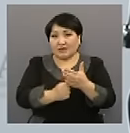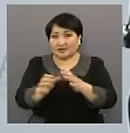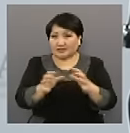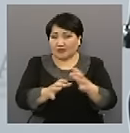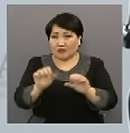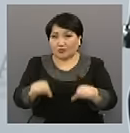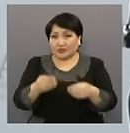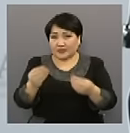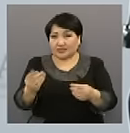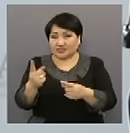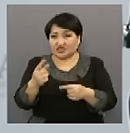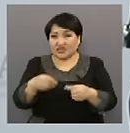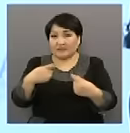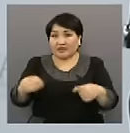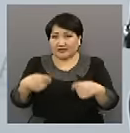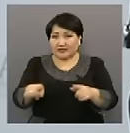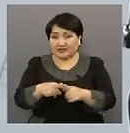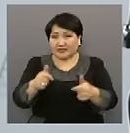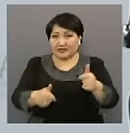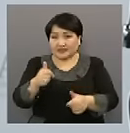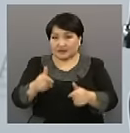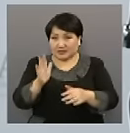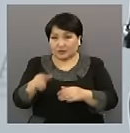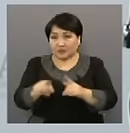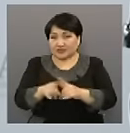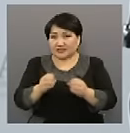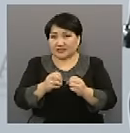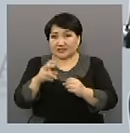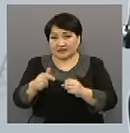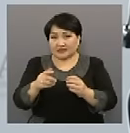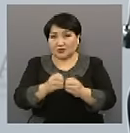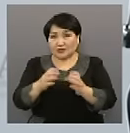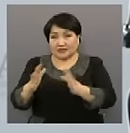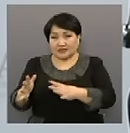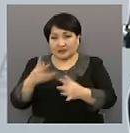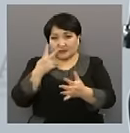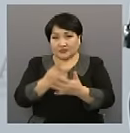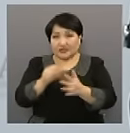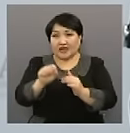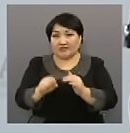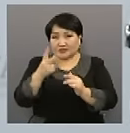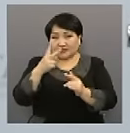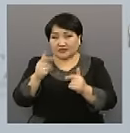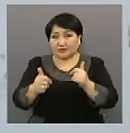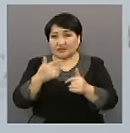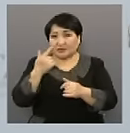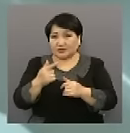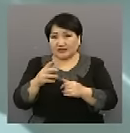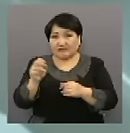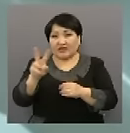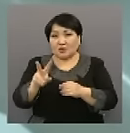Екіншіден тауарлар бәсекесіздейді. Қазір теңге тұрақтады. Тамызда көрсеткішке сәйкес біздің пайымдауымыз бойынша валюта бағамы қалыпты